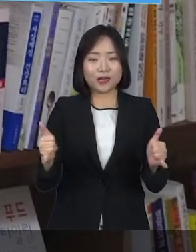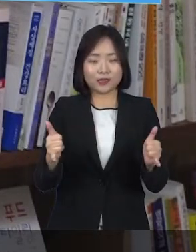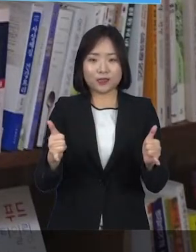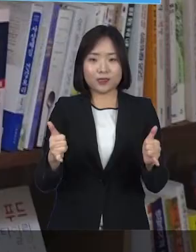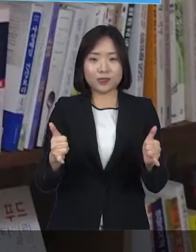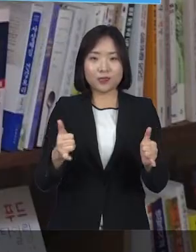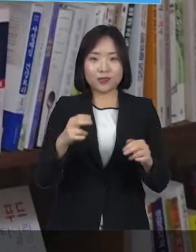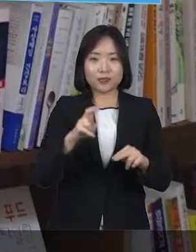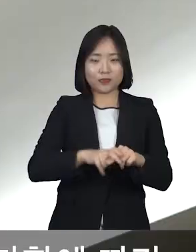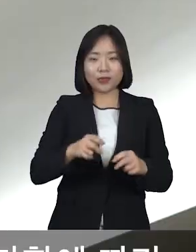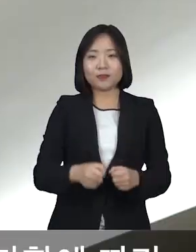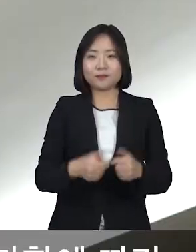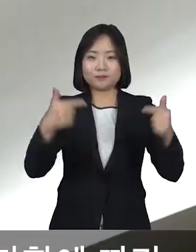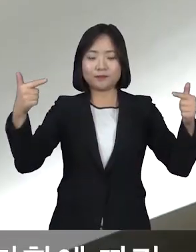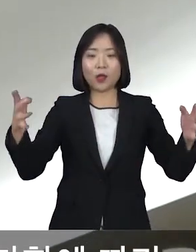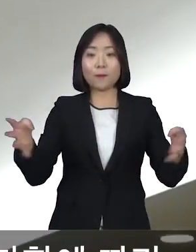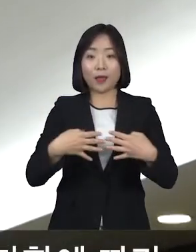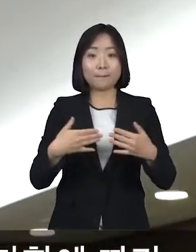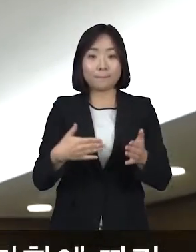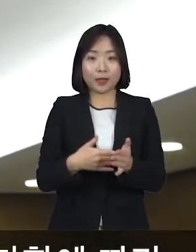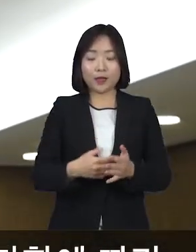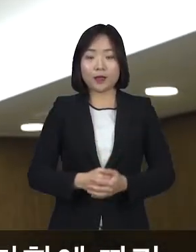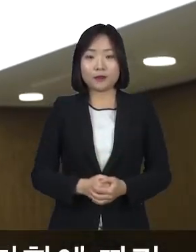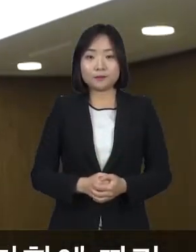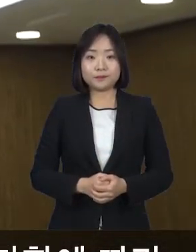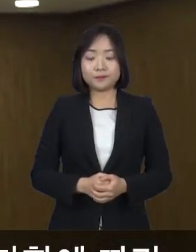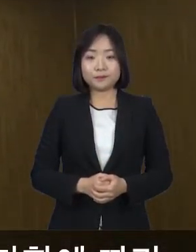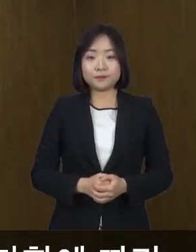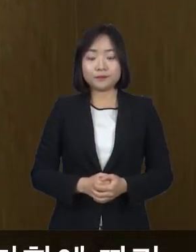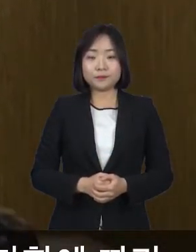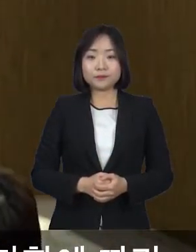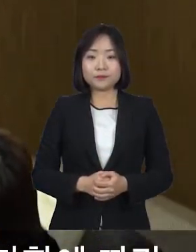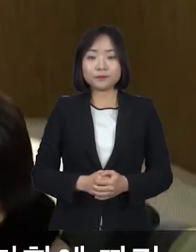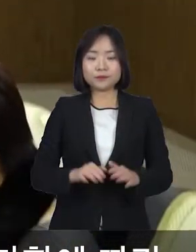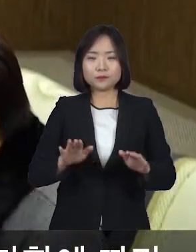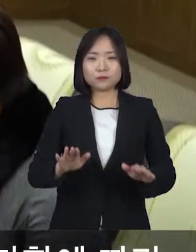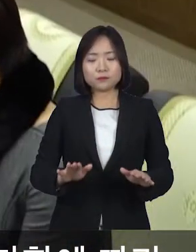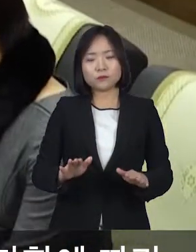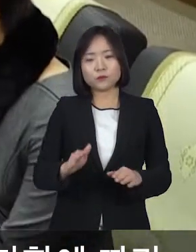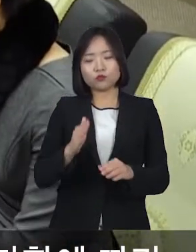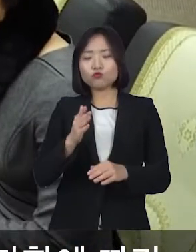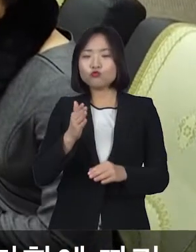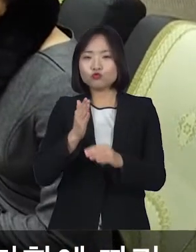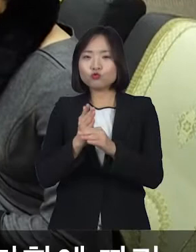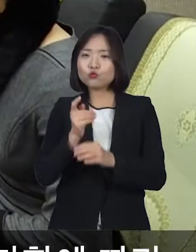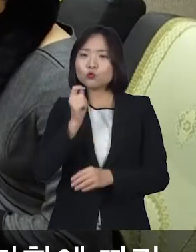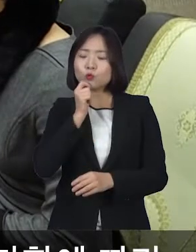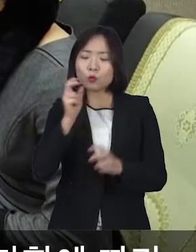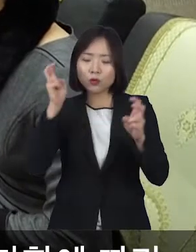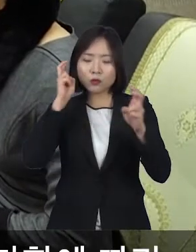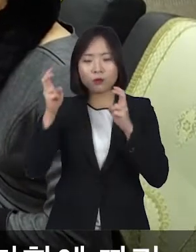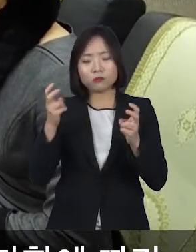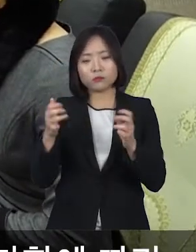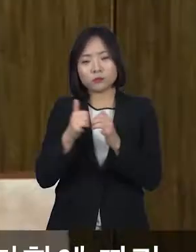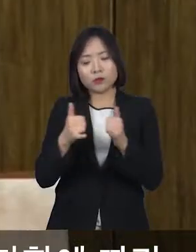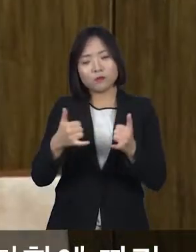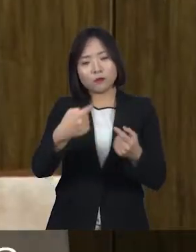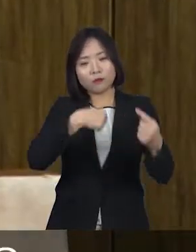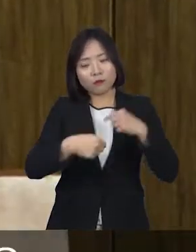체결했습니다. 이번 업무 협약은 중소기업의 인력난과 청년 실업률이 지속적으로 증가함에